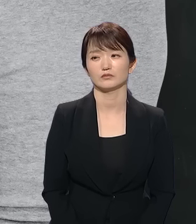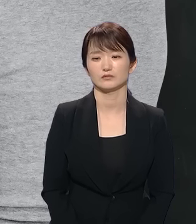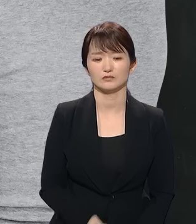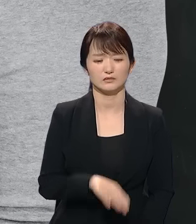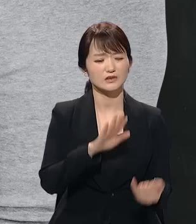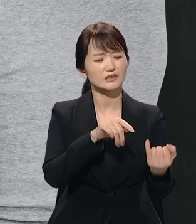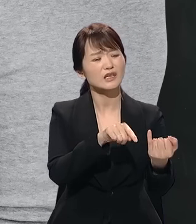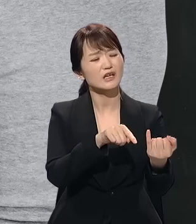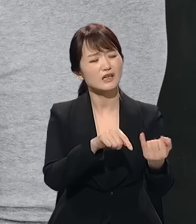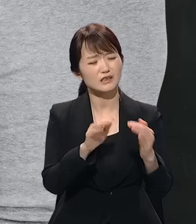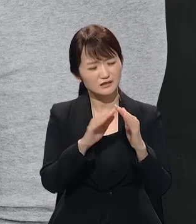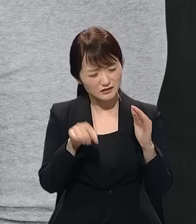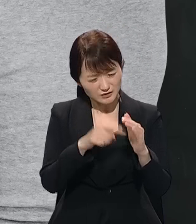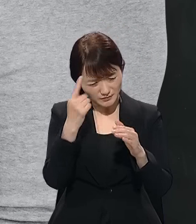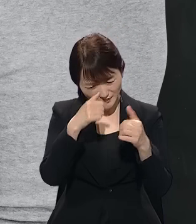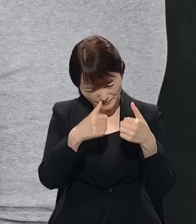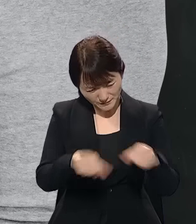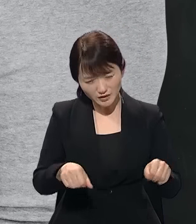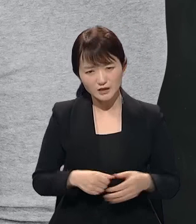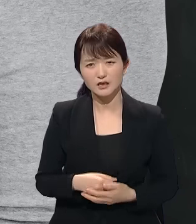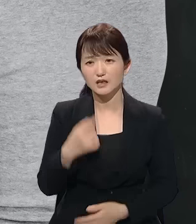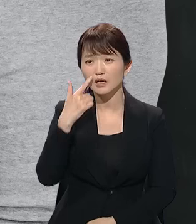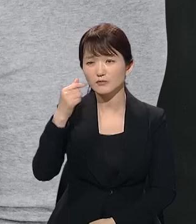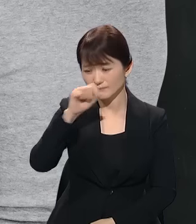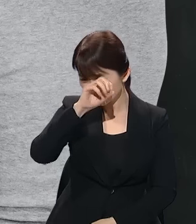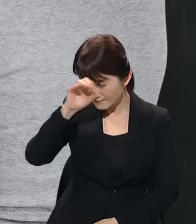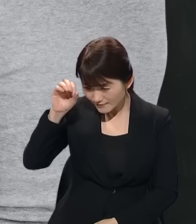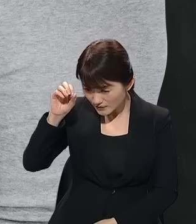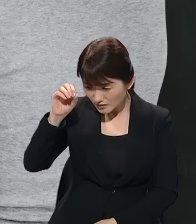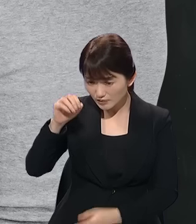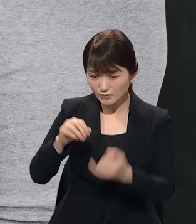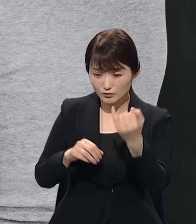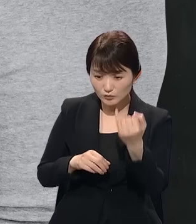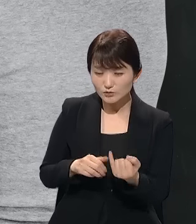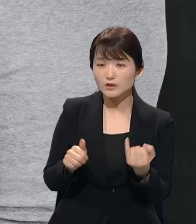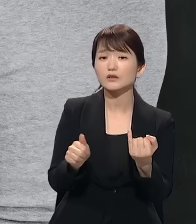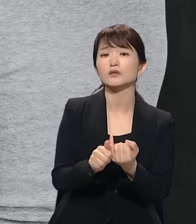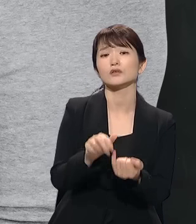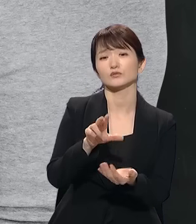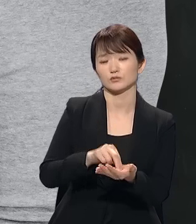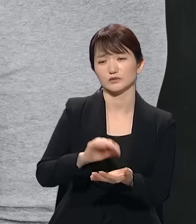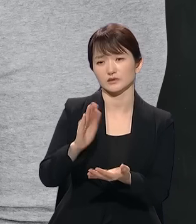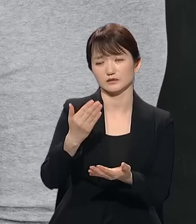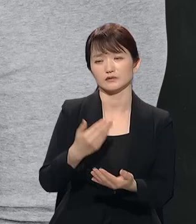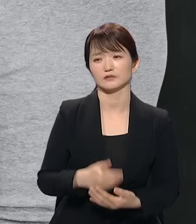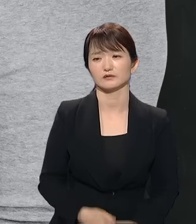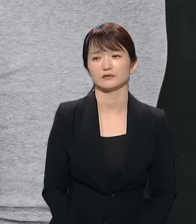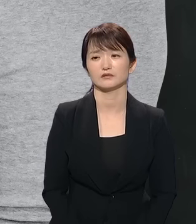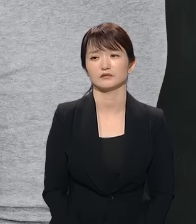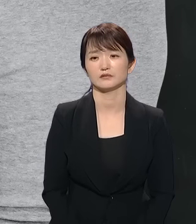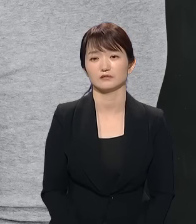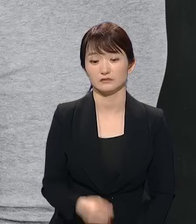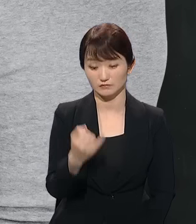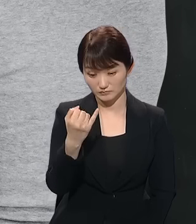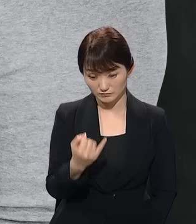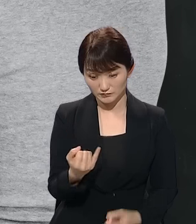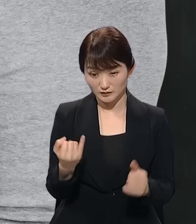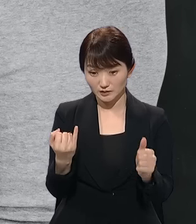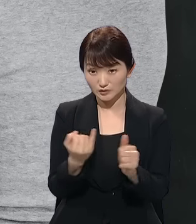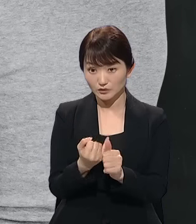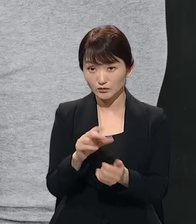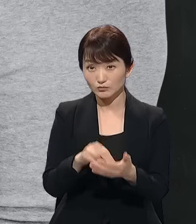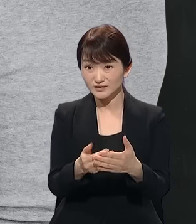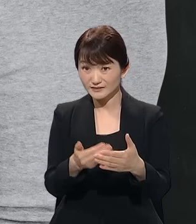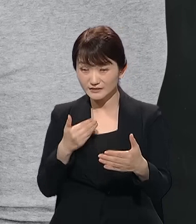집안 망신 아니냐 아버지가 전과자 되면은 동생들 결혼에도 문제가 생긴다라고 주장을 했는데 동생들 결혼에 문제 생기기